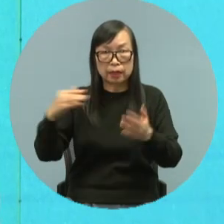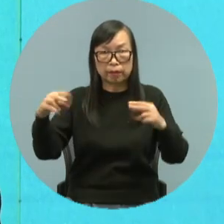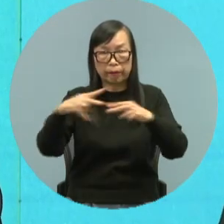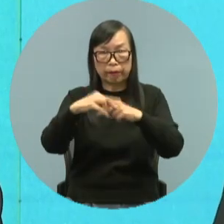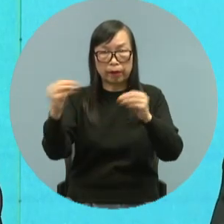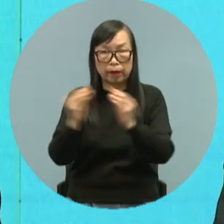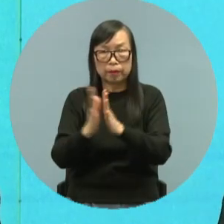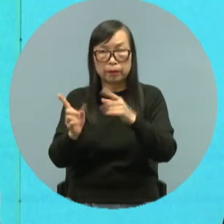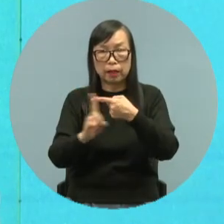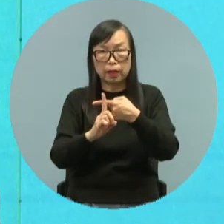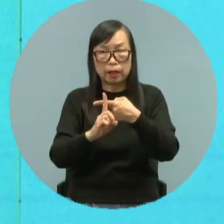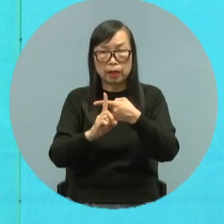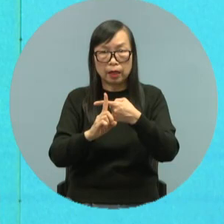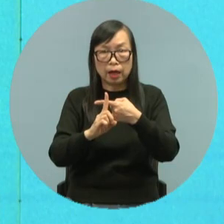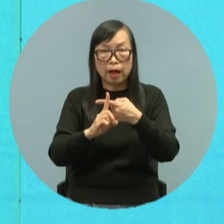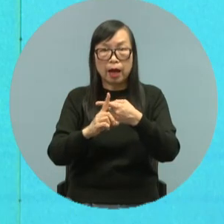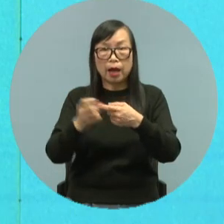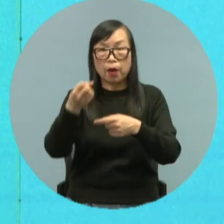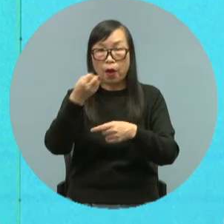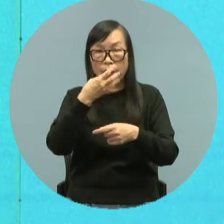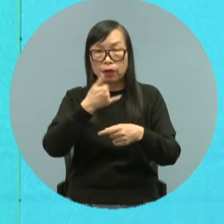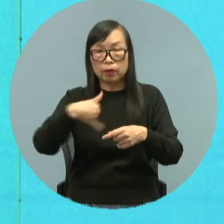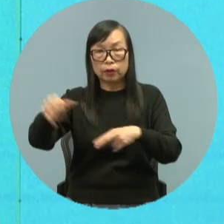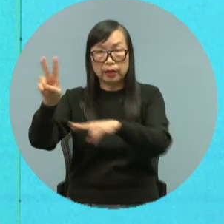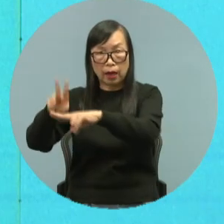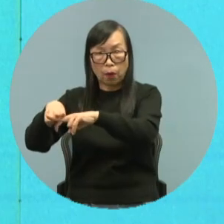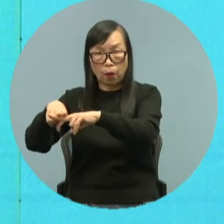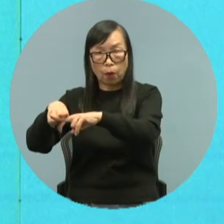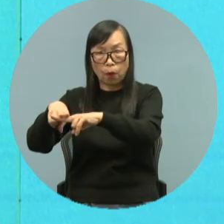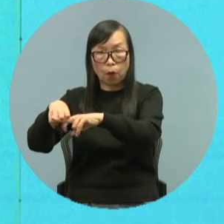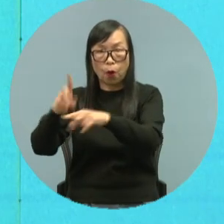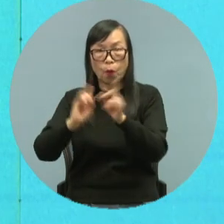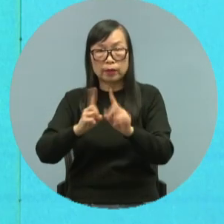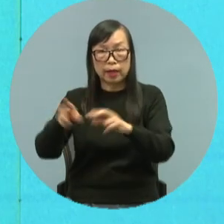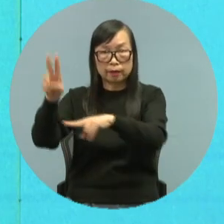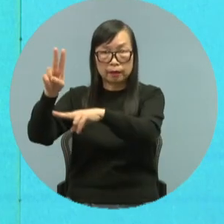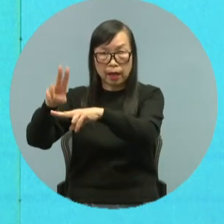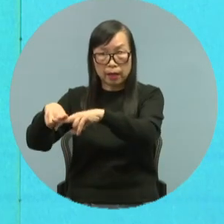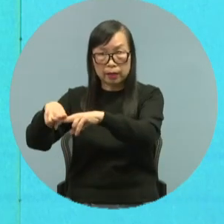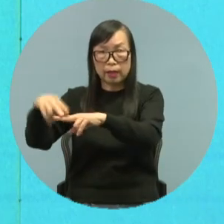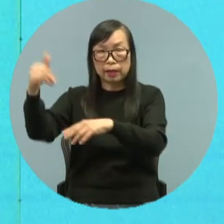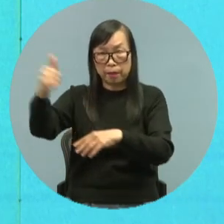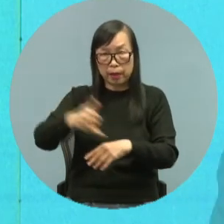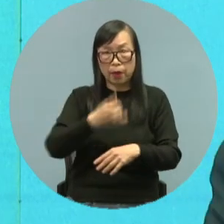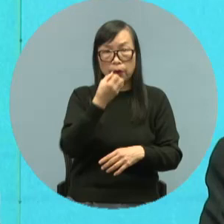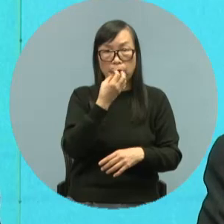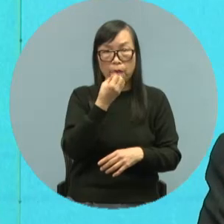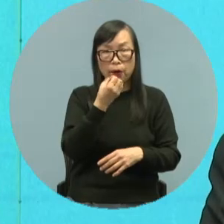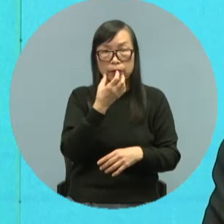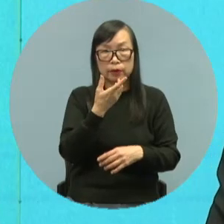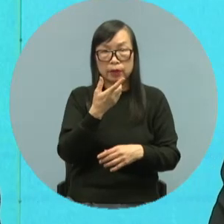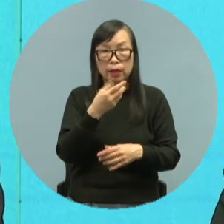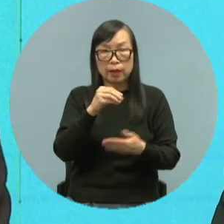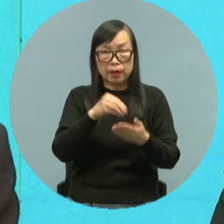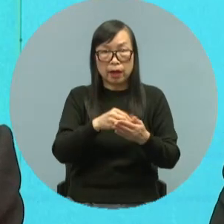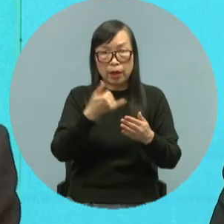險，無論是從香港入境內地或者是從內地入境香港，都必須